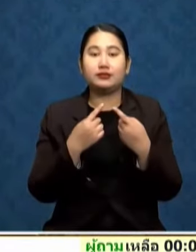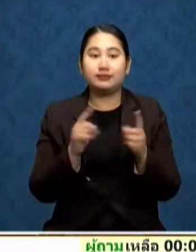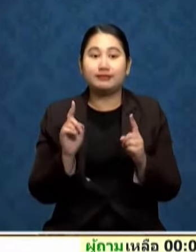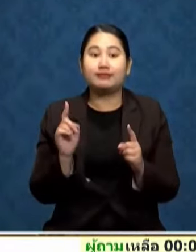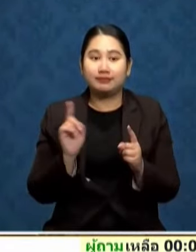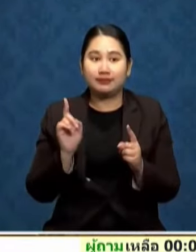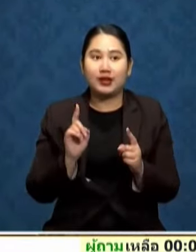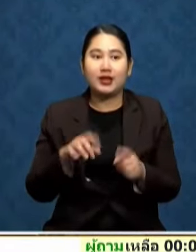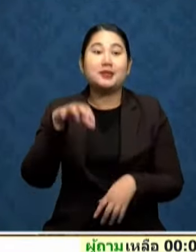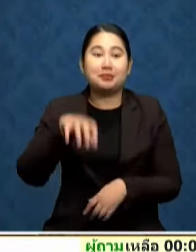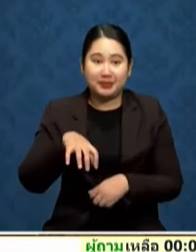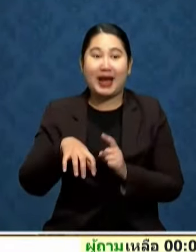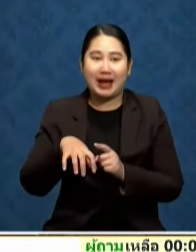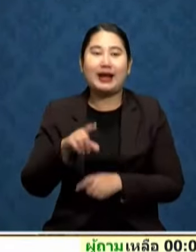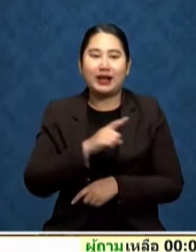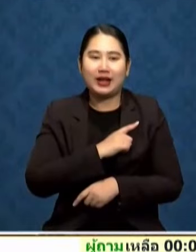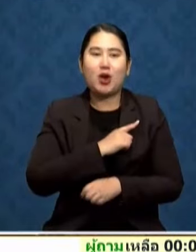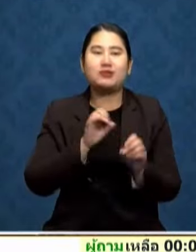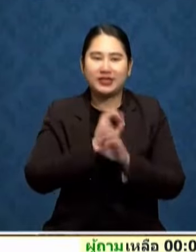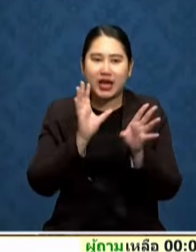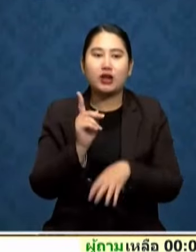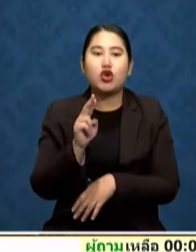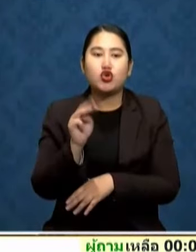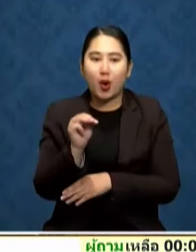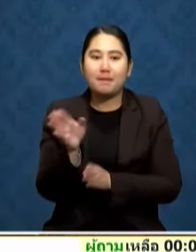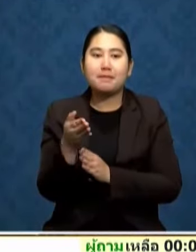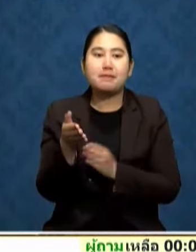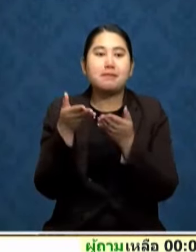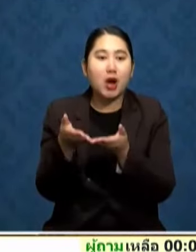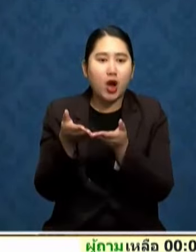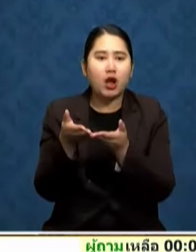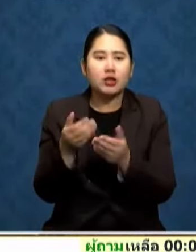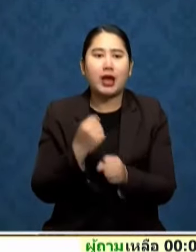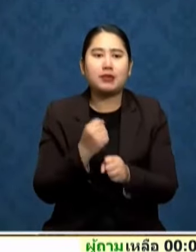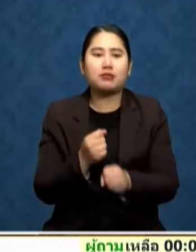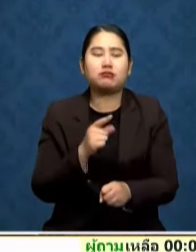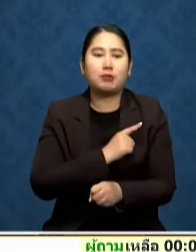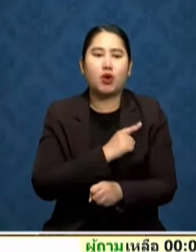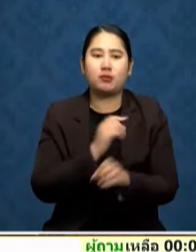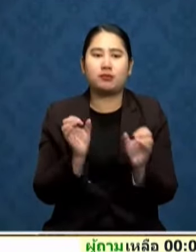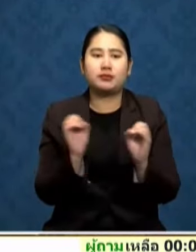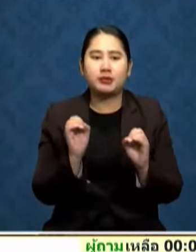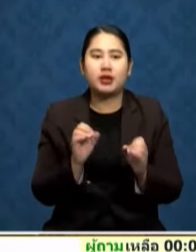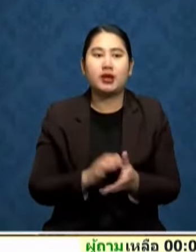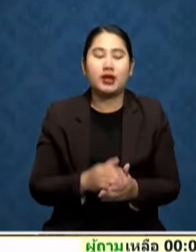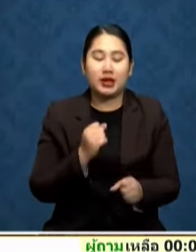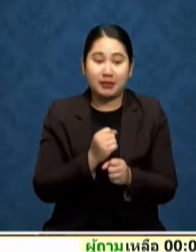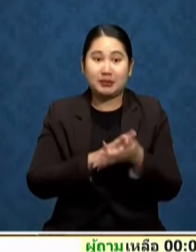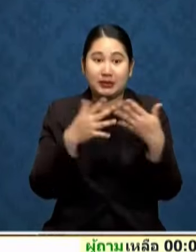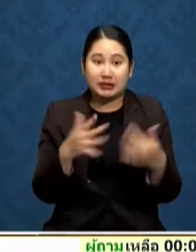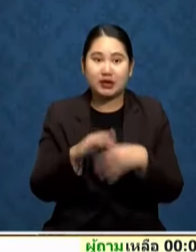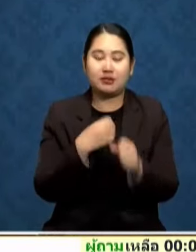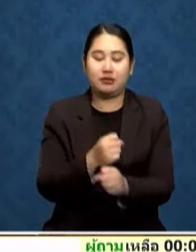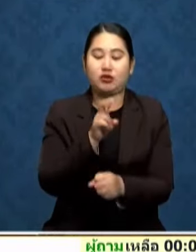ที่มีความรับผิดชอบชัดเจนอย่างกรมประมงไม่ดำเนินการต่อรายงานฉบับนี้เสร็จไปตั้งแต่ปี